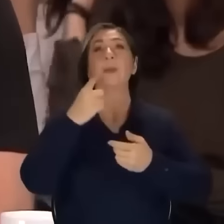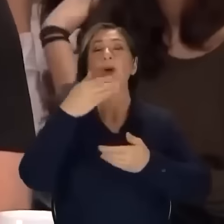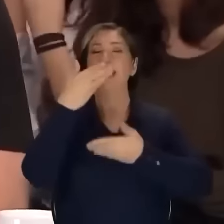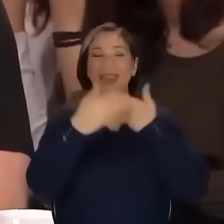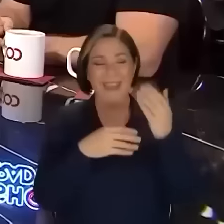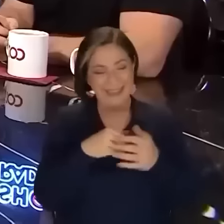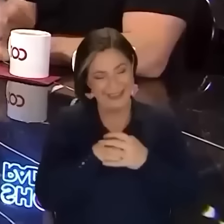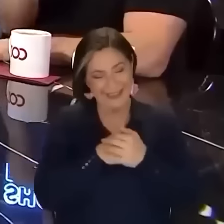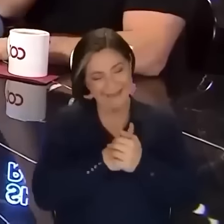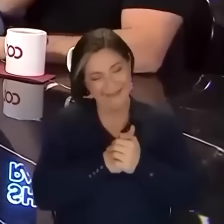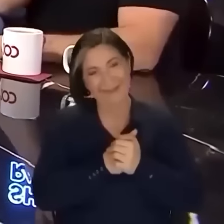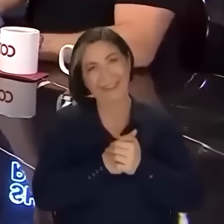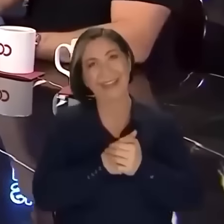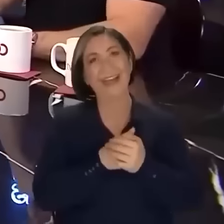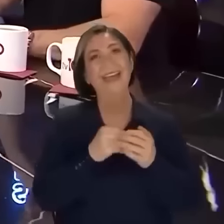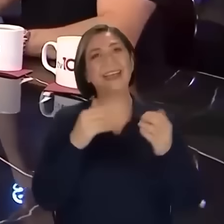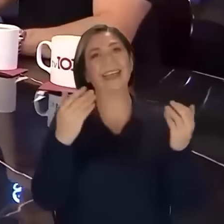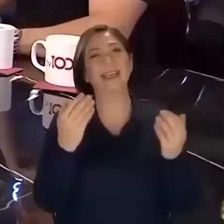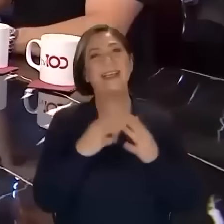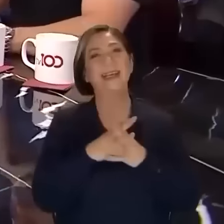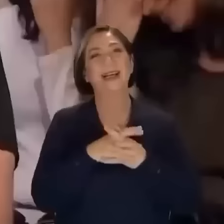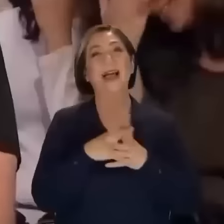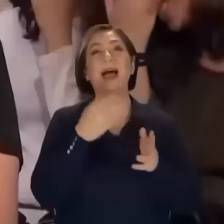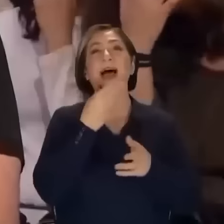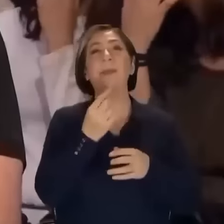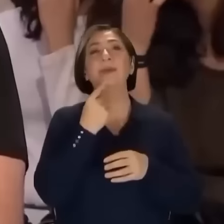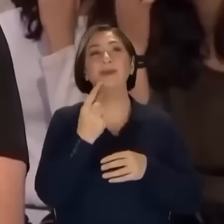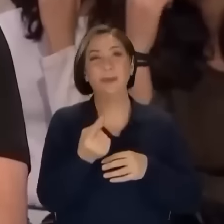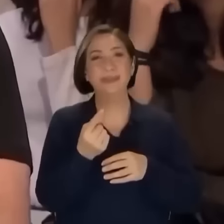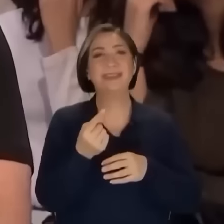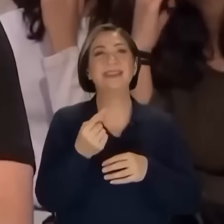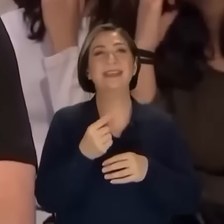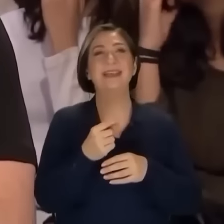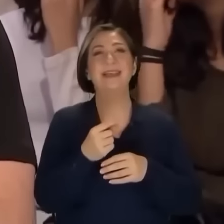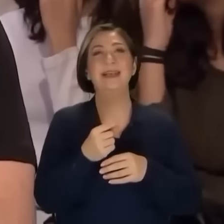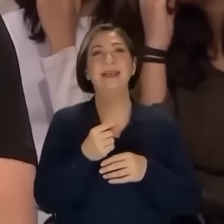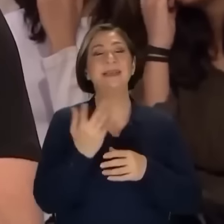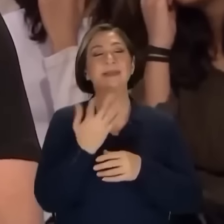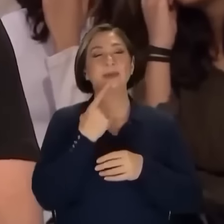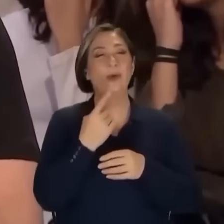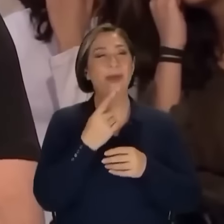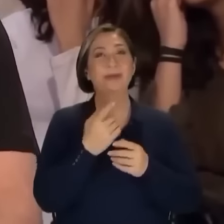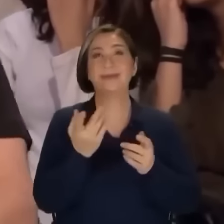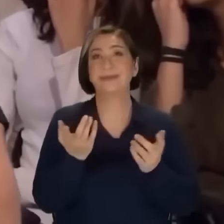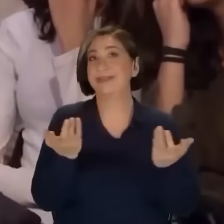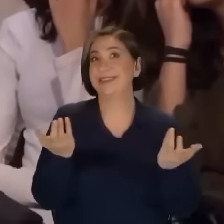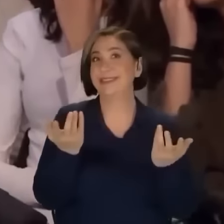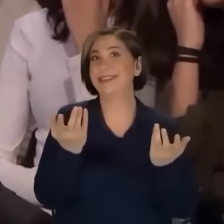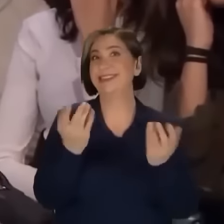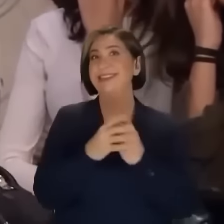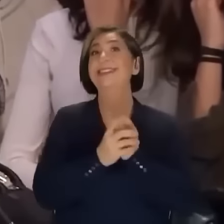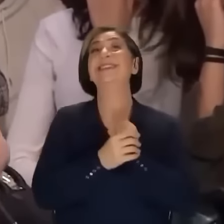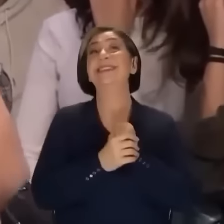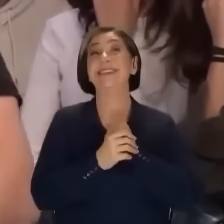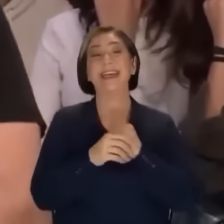bu tarif E şöyle ya ben Ayıptır söylemesi böyle nasıl söyleyeyim Onu Hil alamak diye tabir